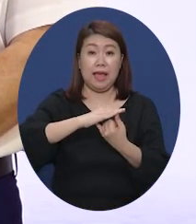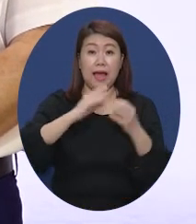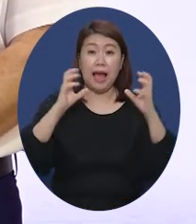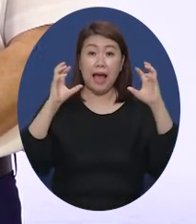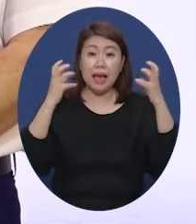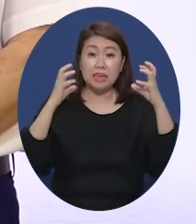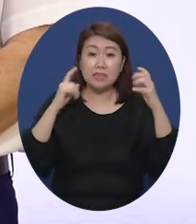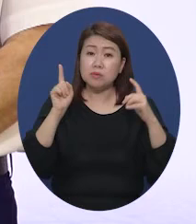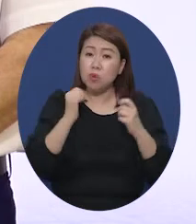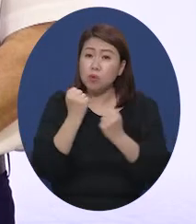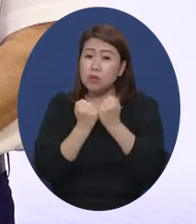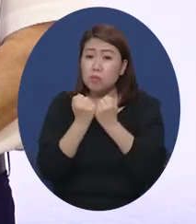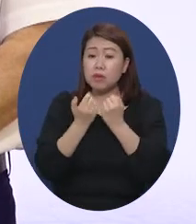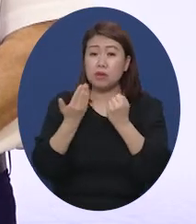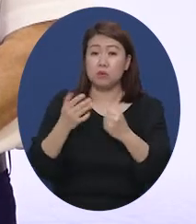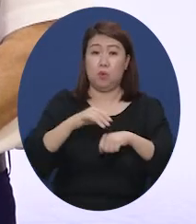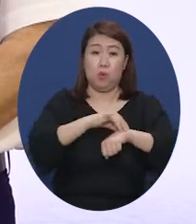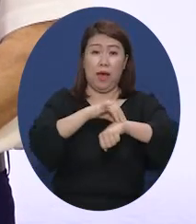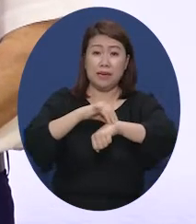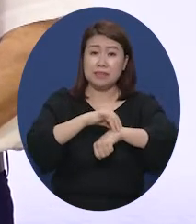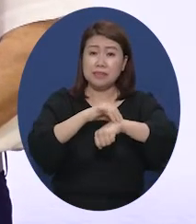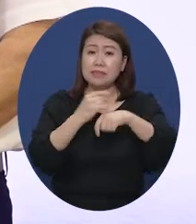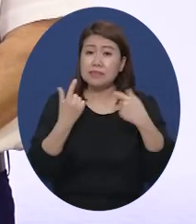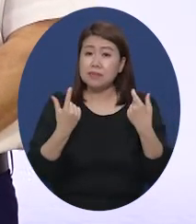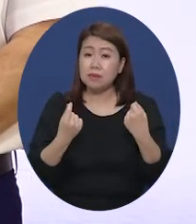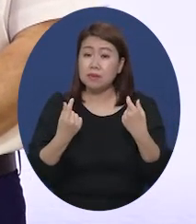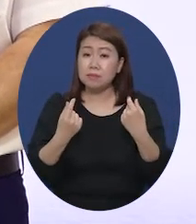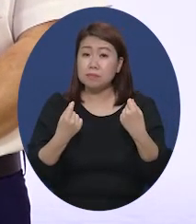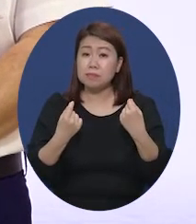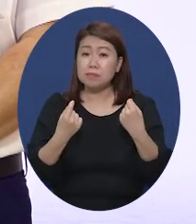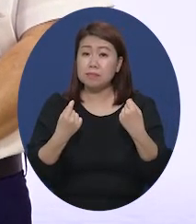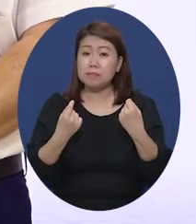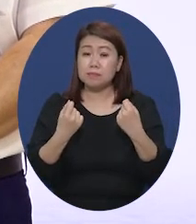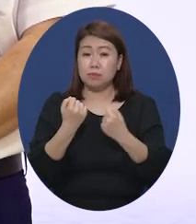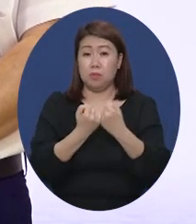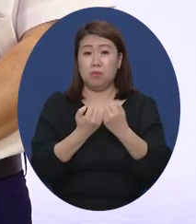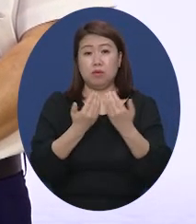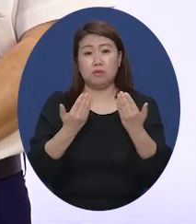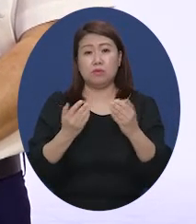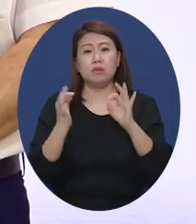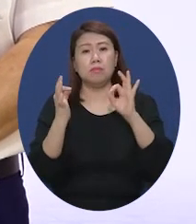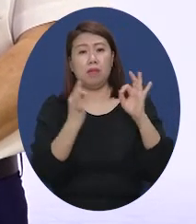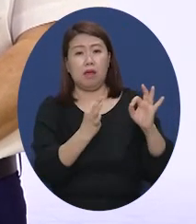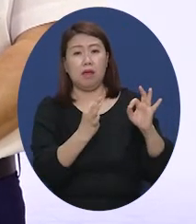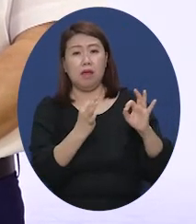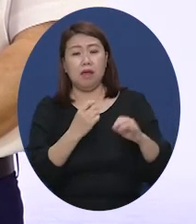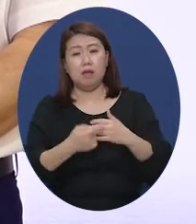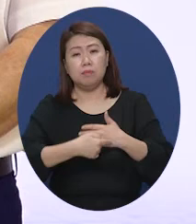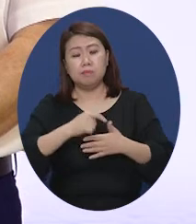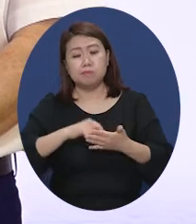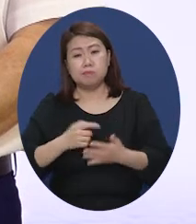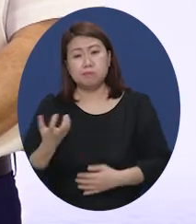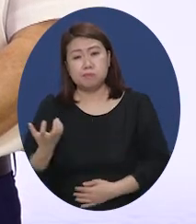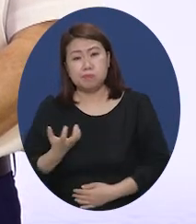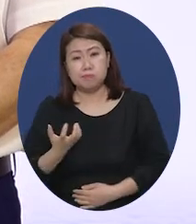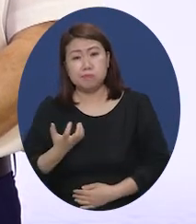나름대로 뭔가 설명을 또 해요. 그러니까 관광 가이드 비슷한 그런 역할을 하는데 사실 좀 마음이 아팠습니다.